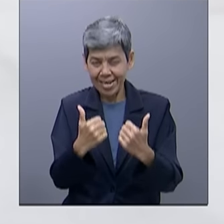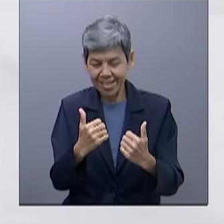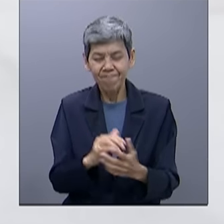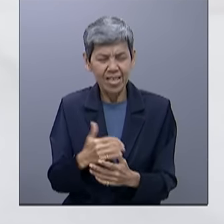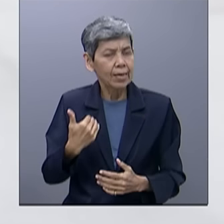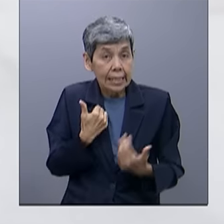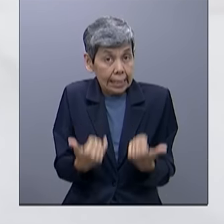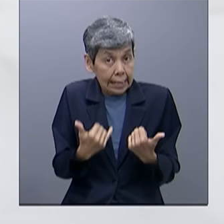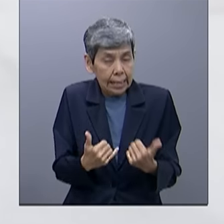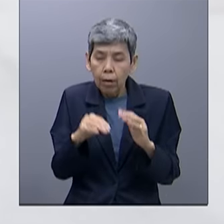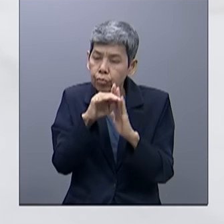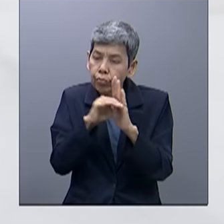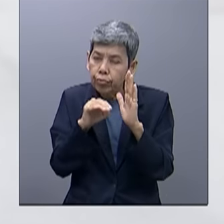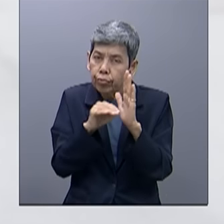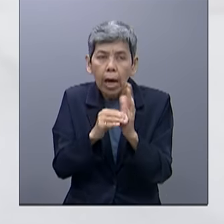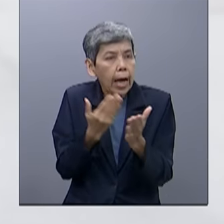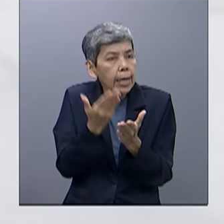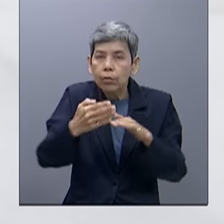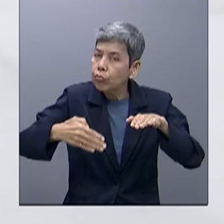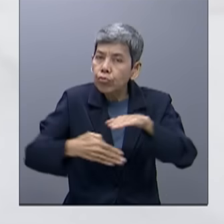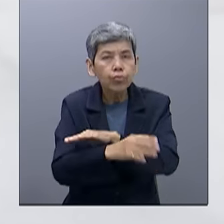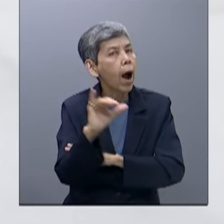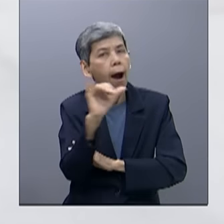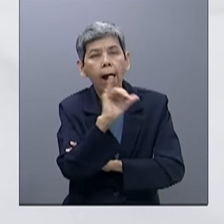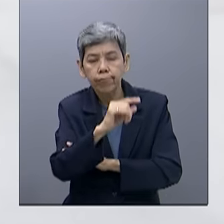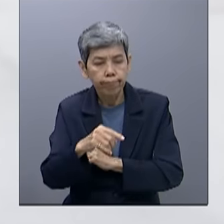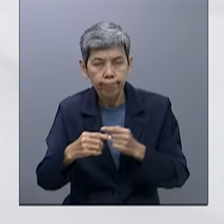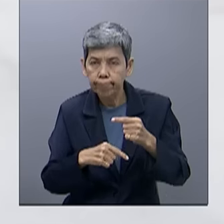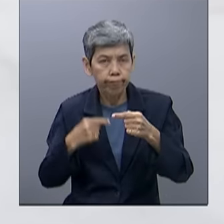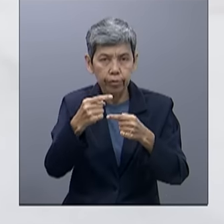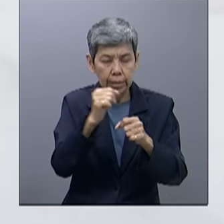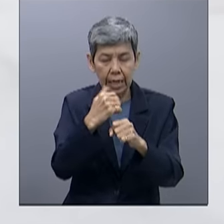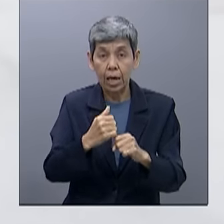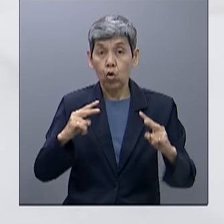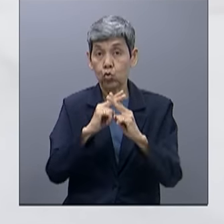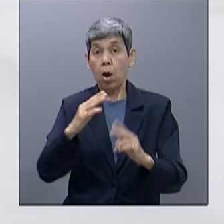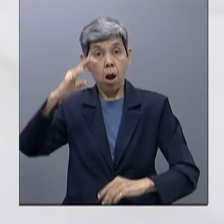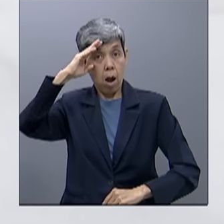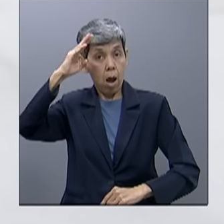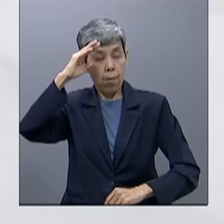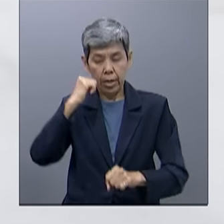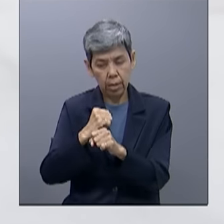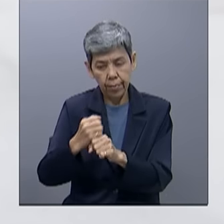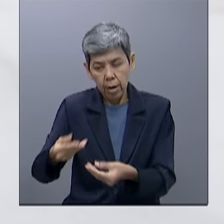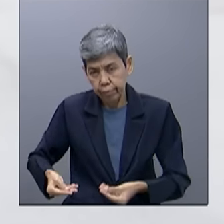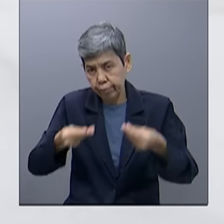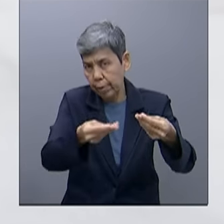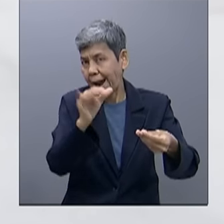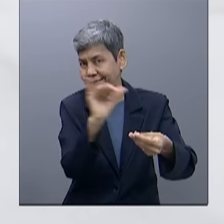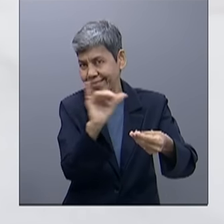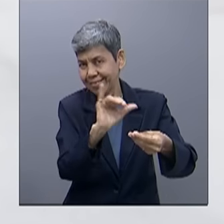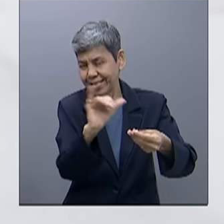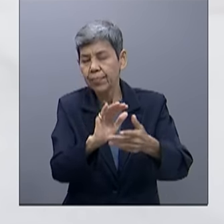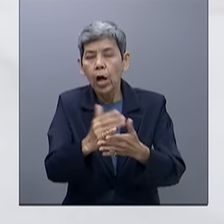ยังไม่มีวาระการจัดซื้อเรือดำน้ำเข้าพิจารณานะคะเนื่องจากกระทรวงกลาโหมยังไม่ได้ส่งเรื่องเข้ามานะคะซึ่ง